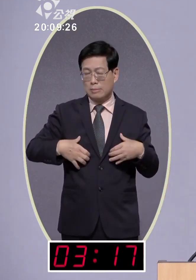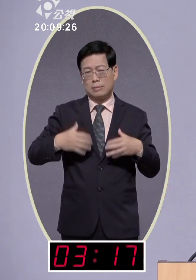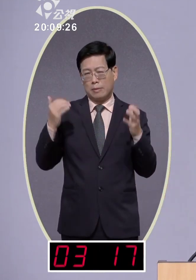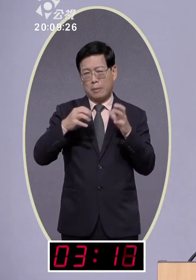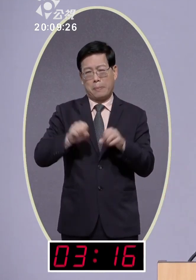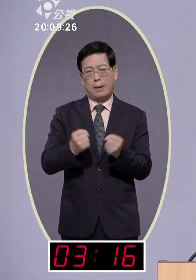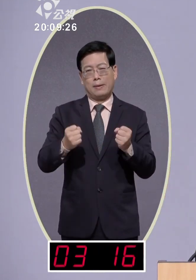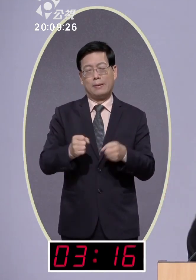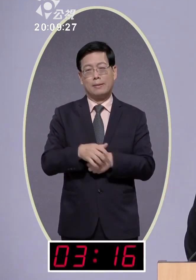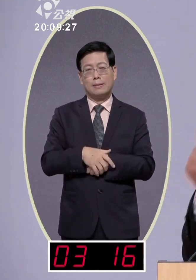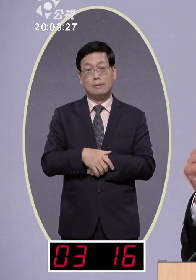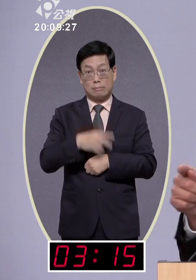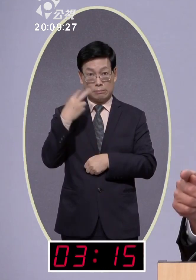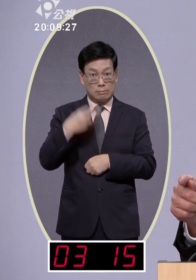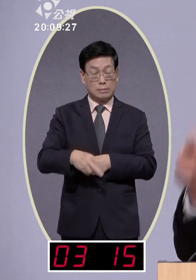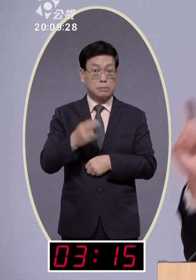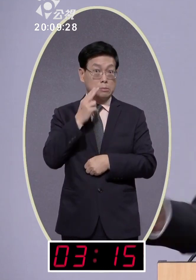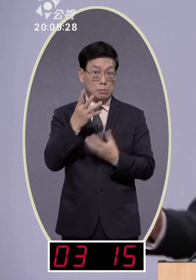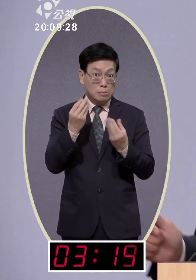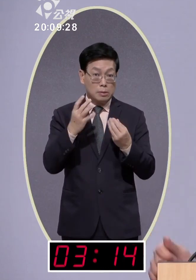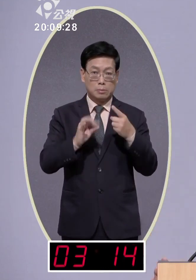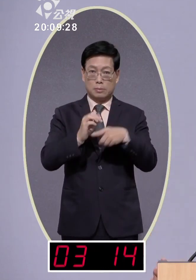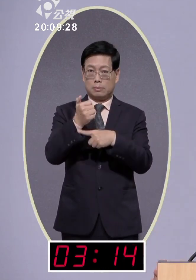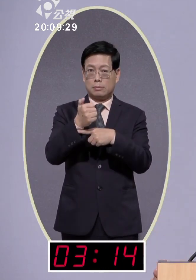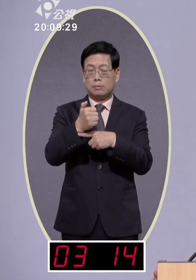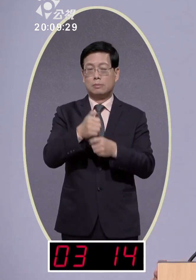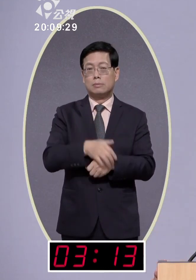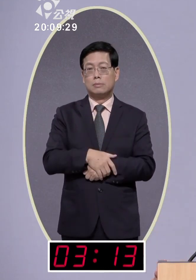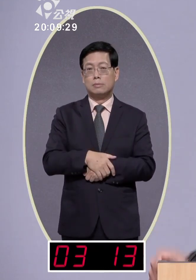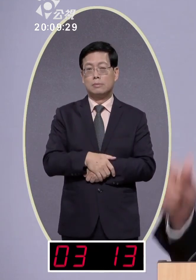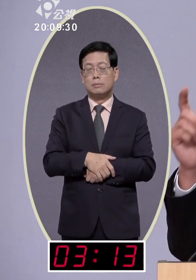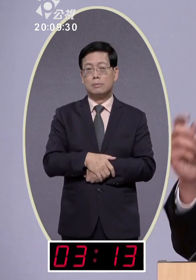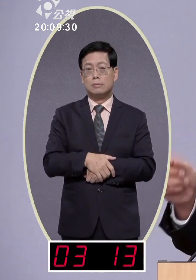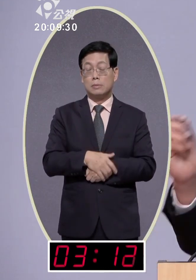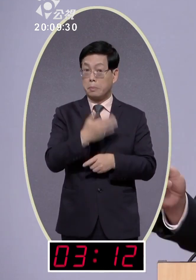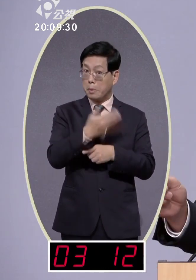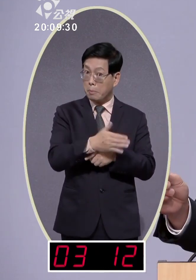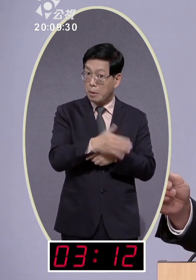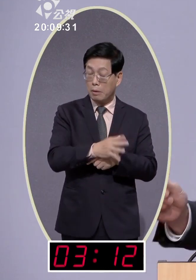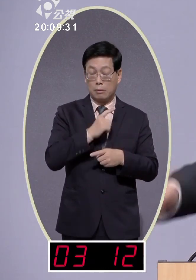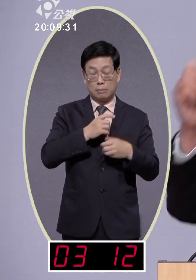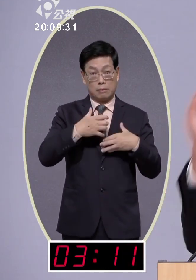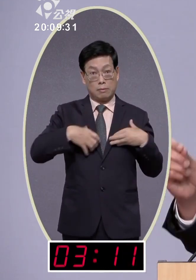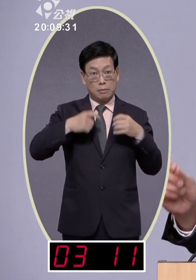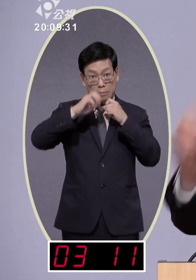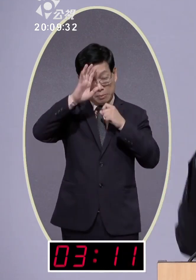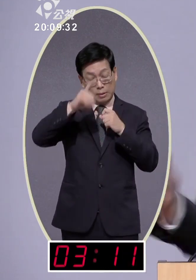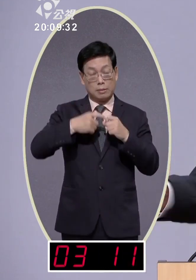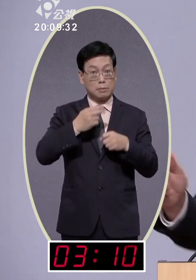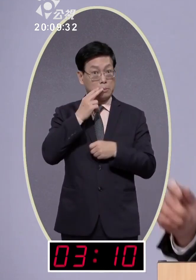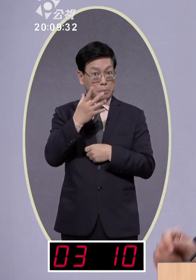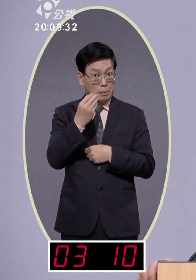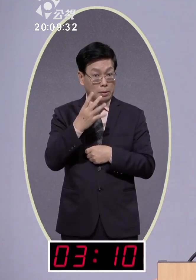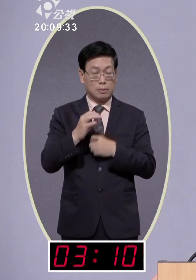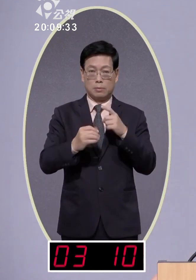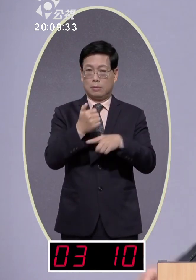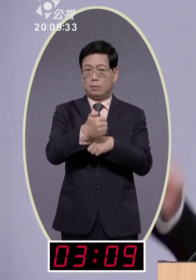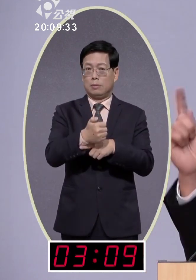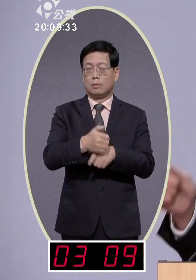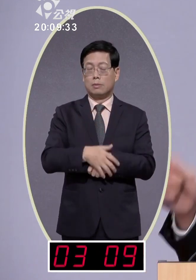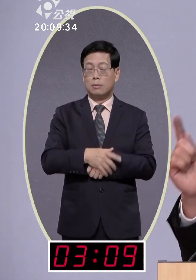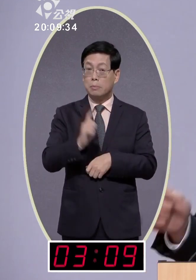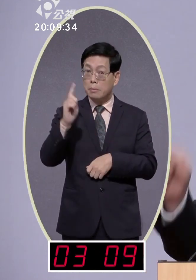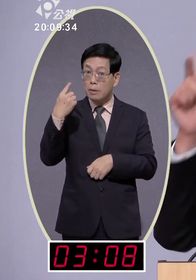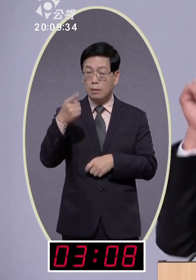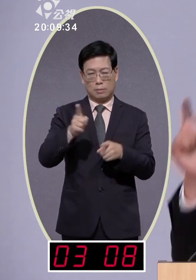爆炸了，而且不抽香烟的占50%，死亡的肺腺癌。不抽香烟占50%，